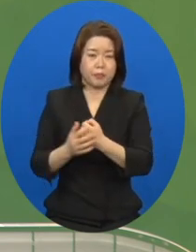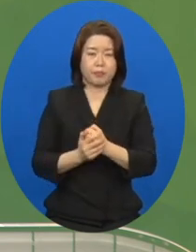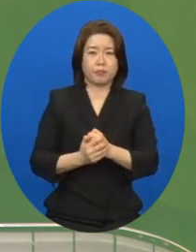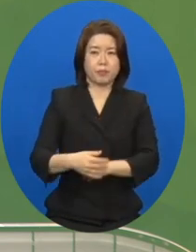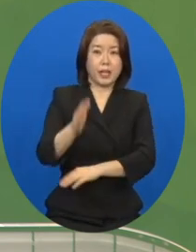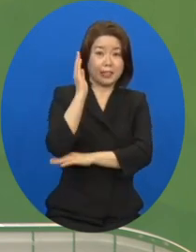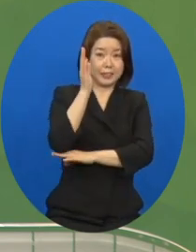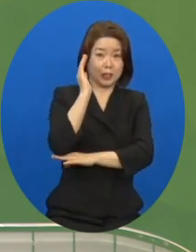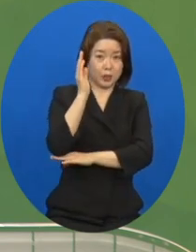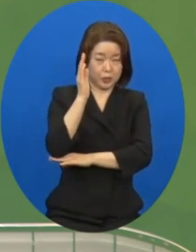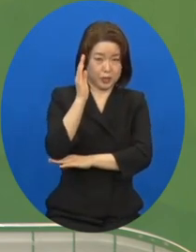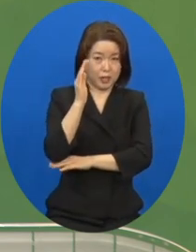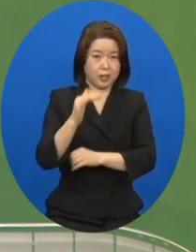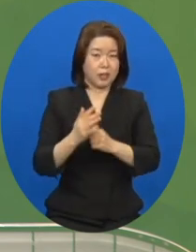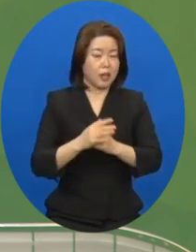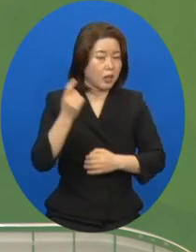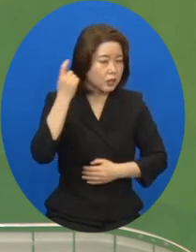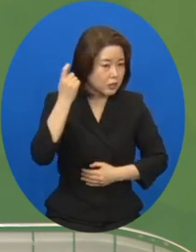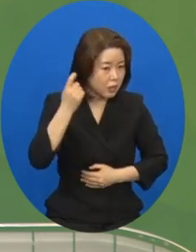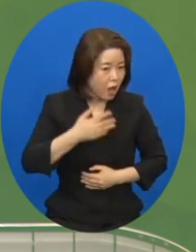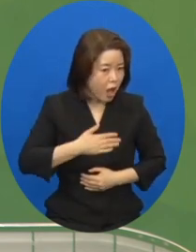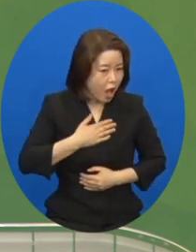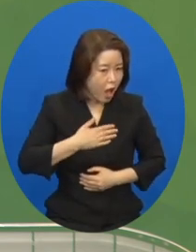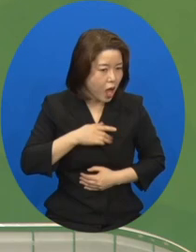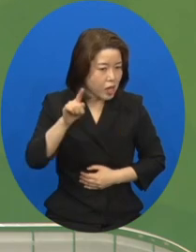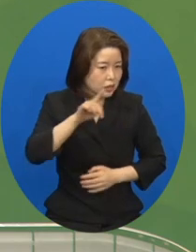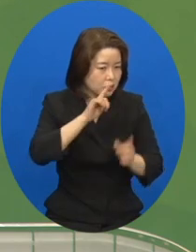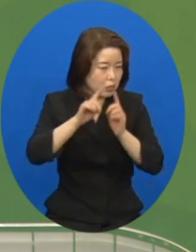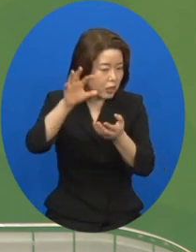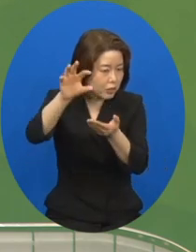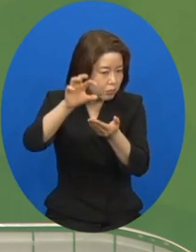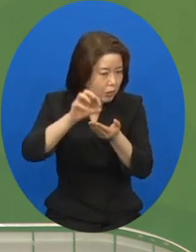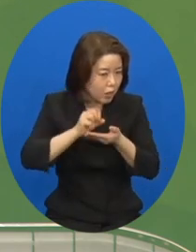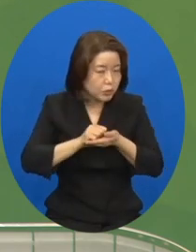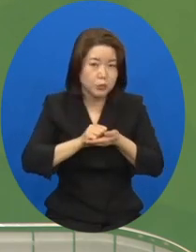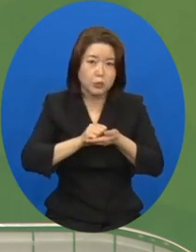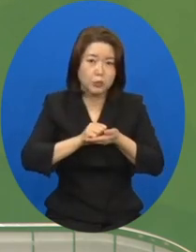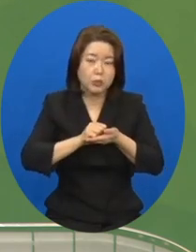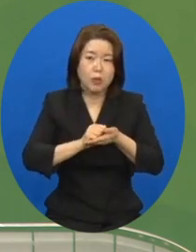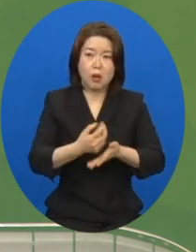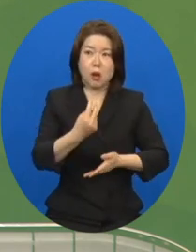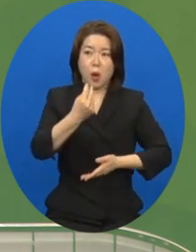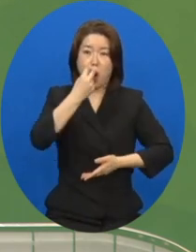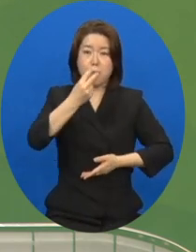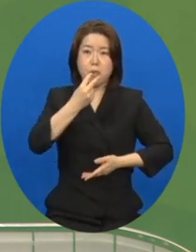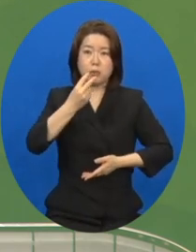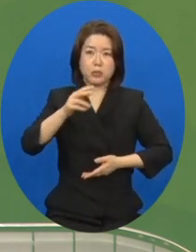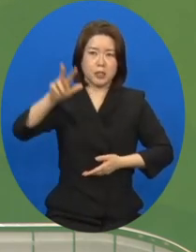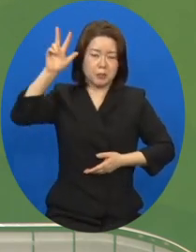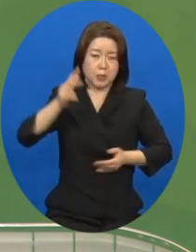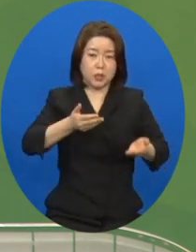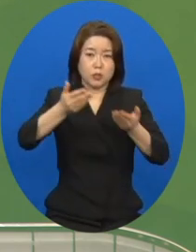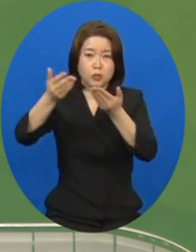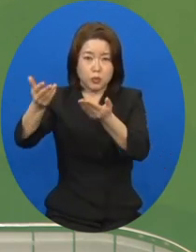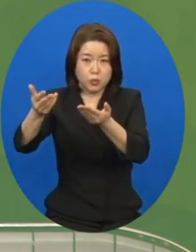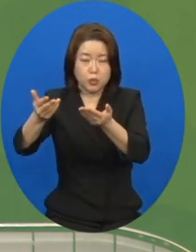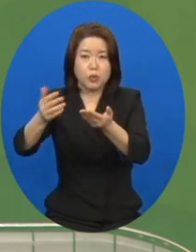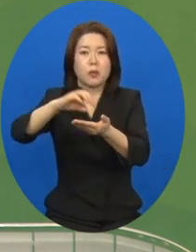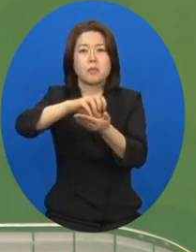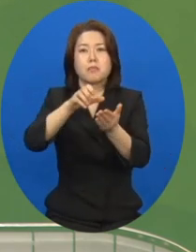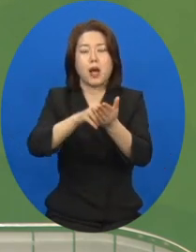시간에 그저 들어서 아는 말씀 가지고 목숨을 내거는 믿음을 가진